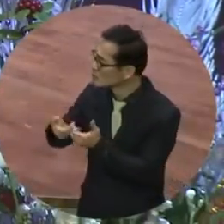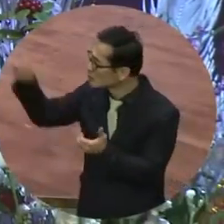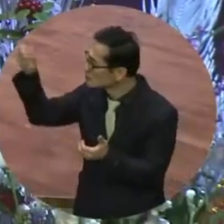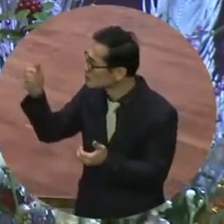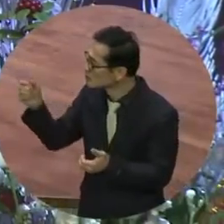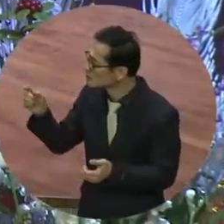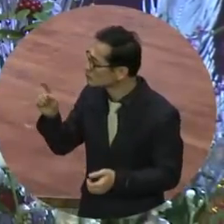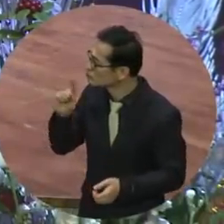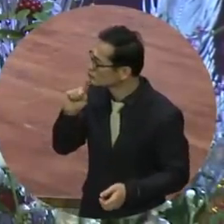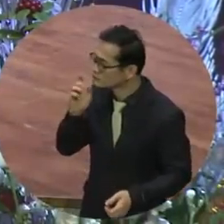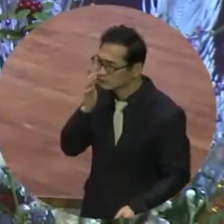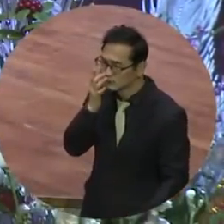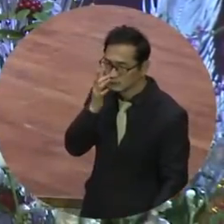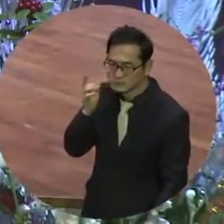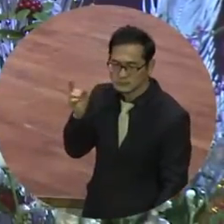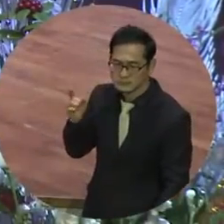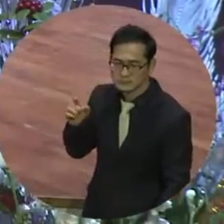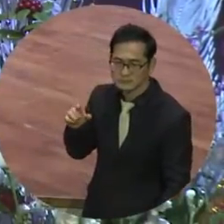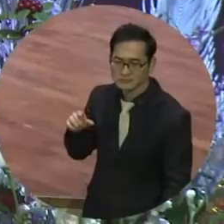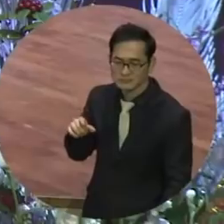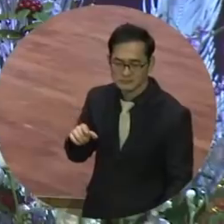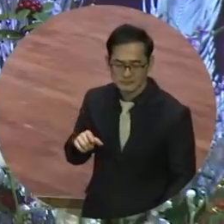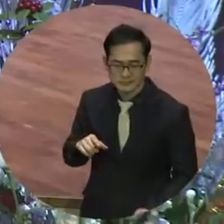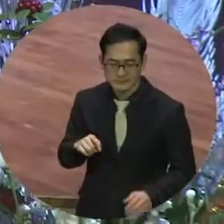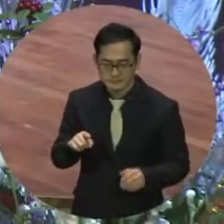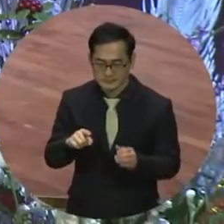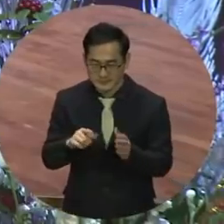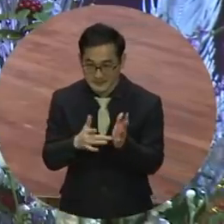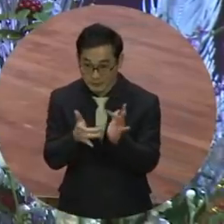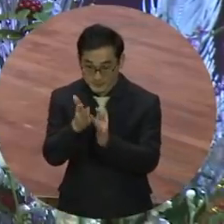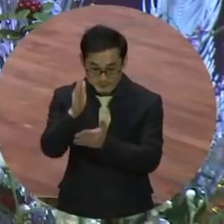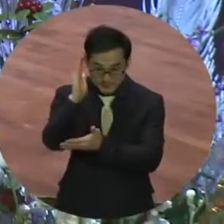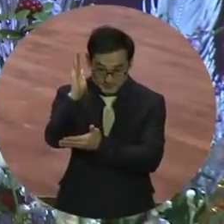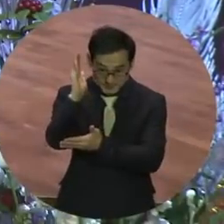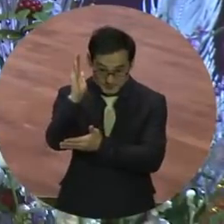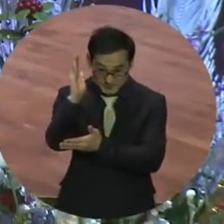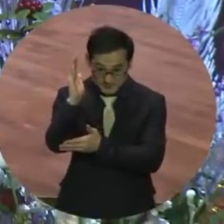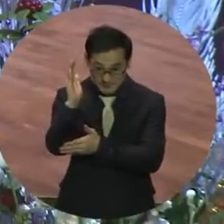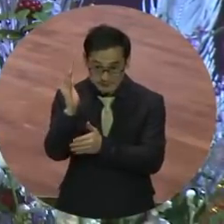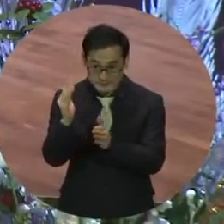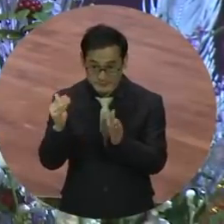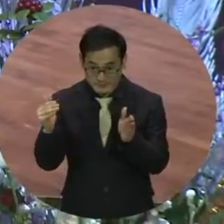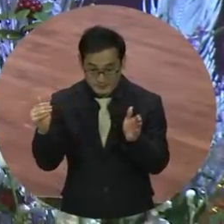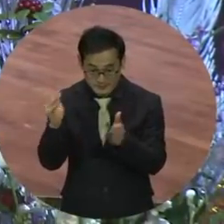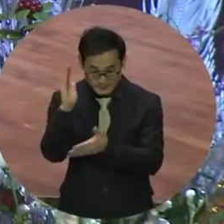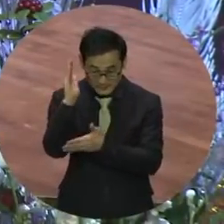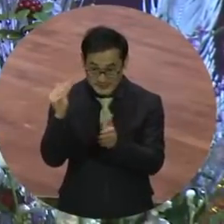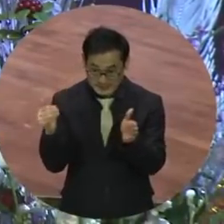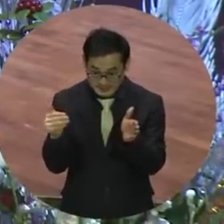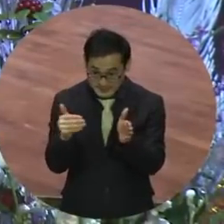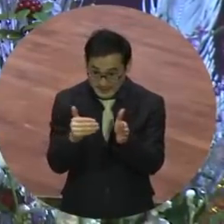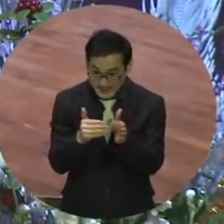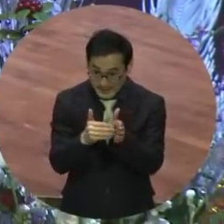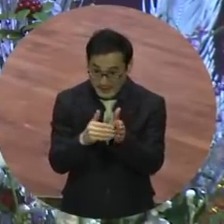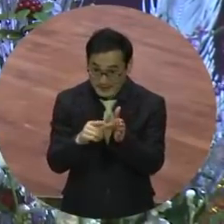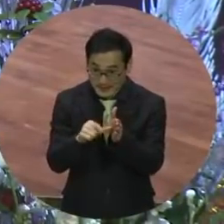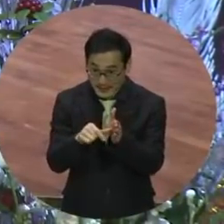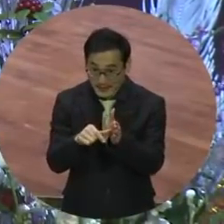지금 예수님께서 말씀하신 때를 기점으로 이 말씀이 끝나는 이 기점에서요 약